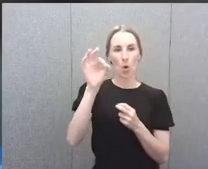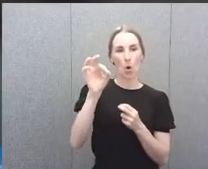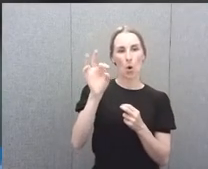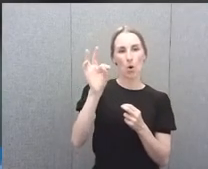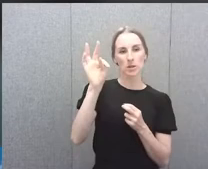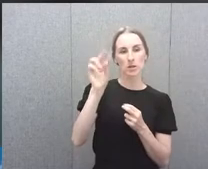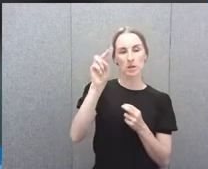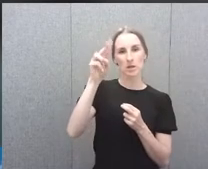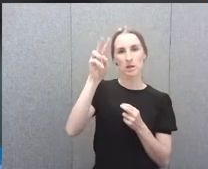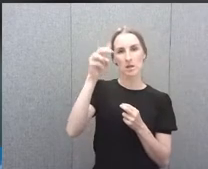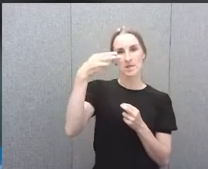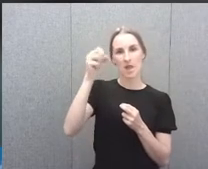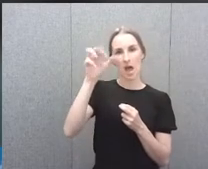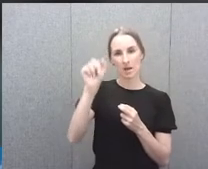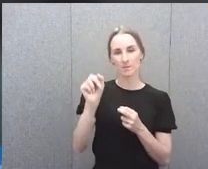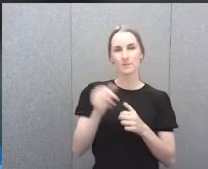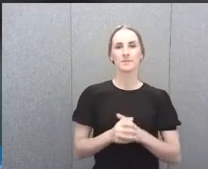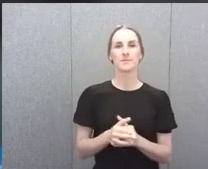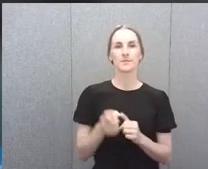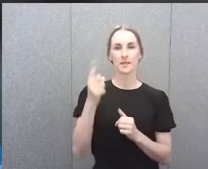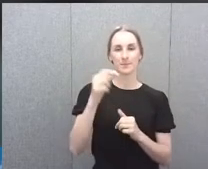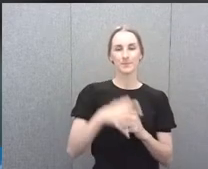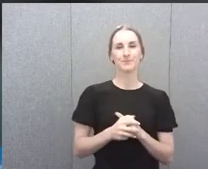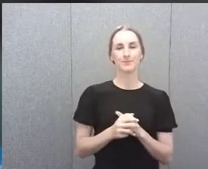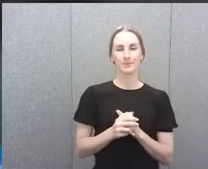Маруша Гортнер.